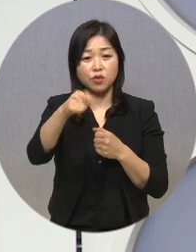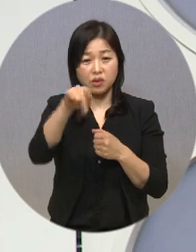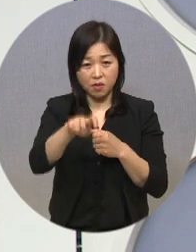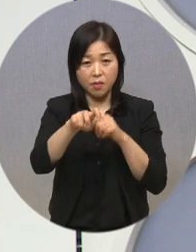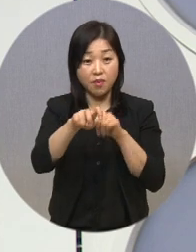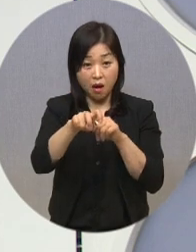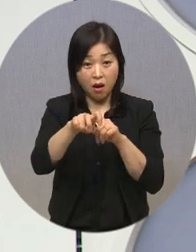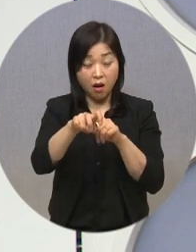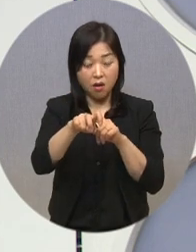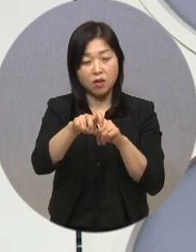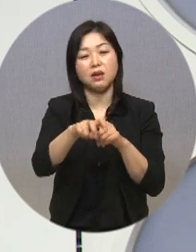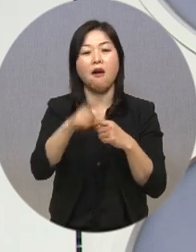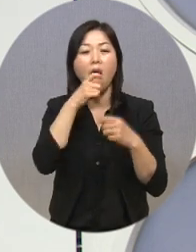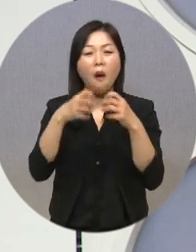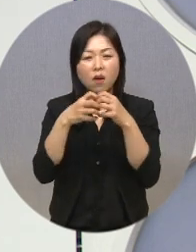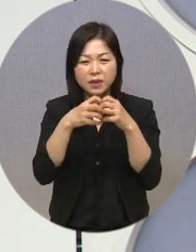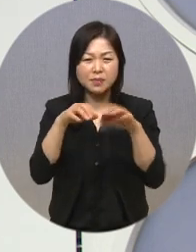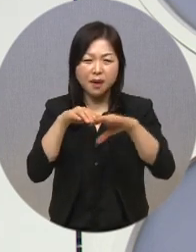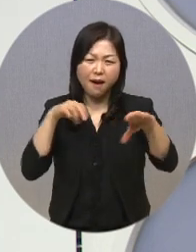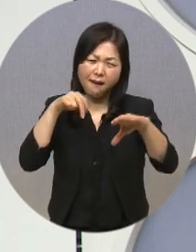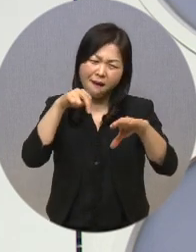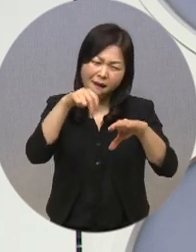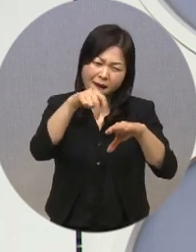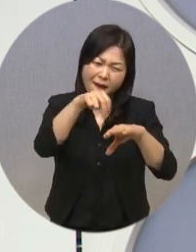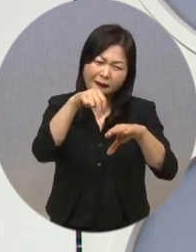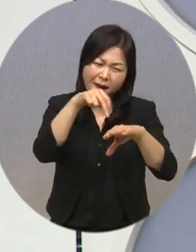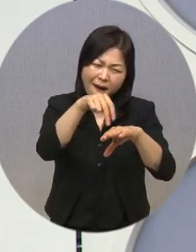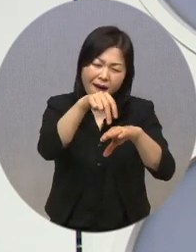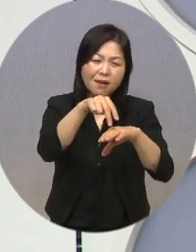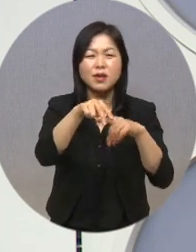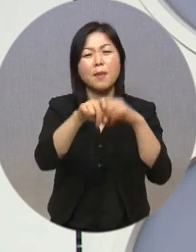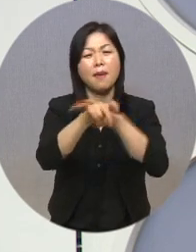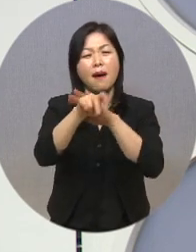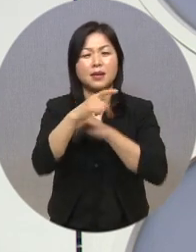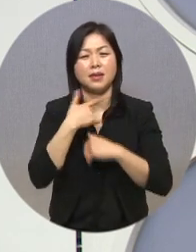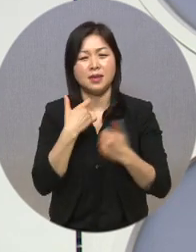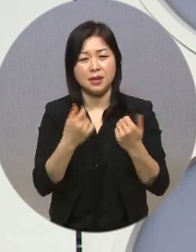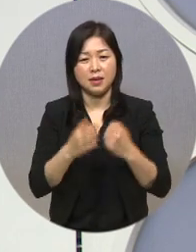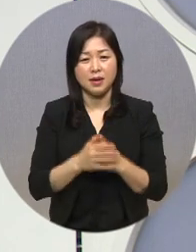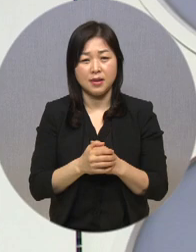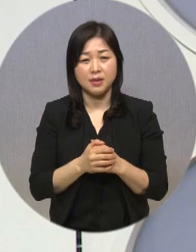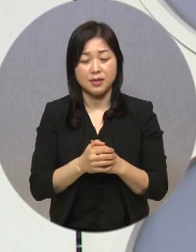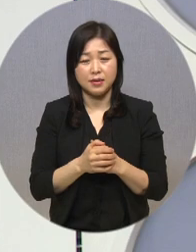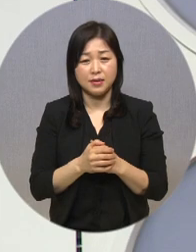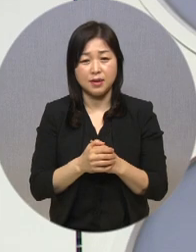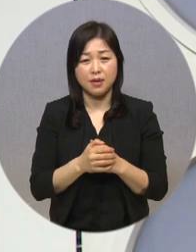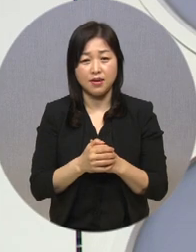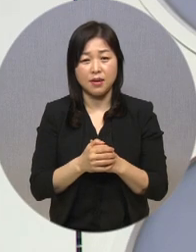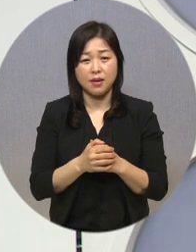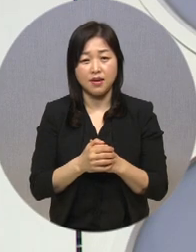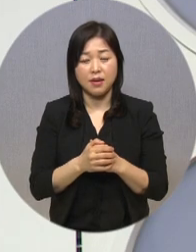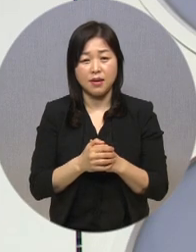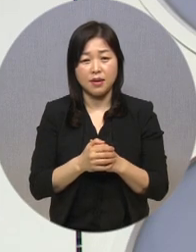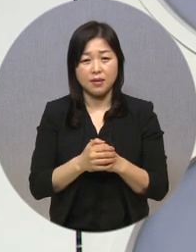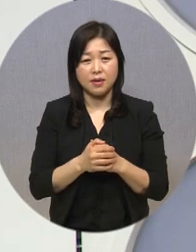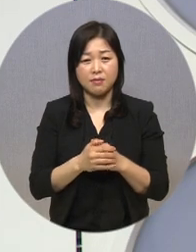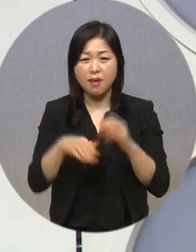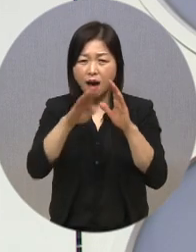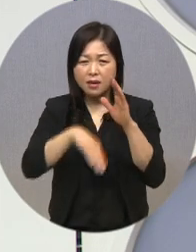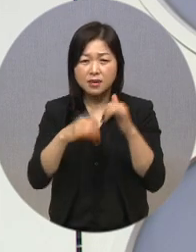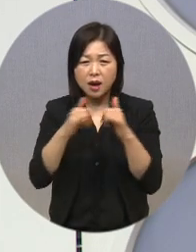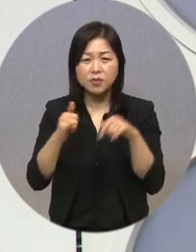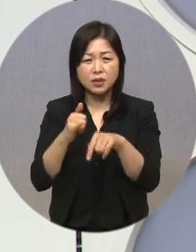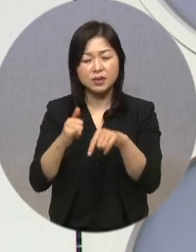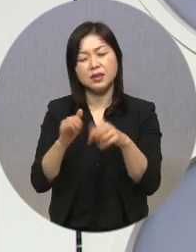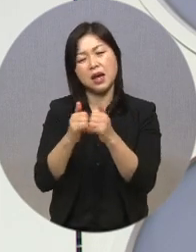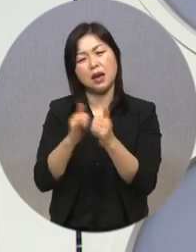걸어서 갔습니다. 그런데 그때 당시에 조금 남쪽에 있었던 사람도 물에 빠져 죽고 그때 사람